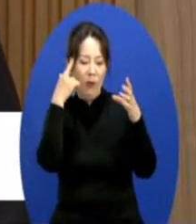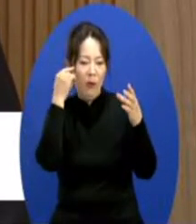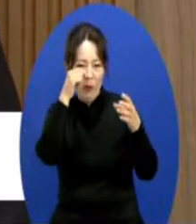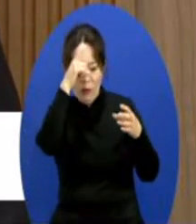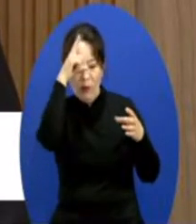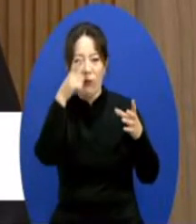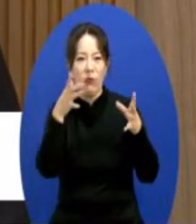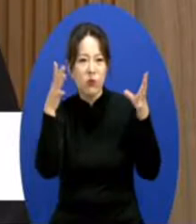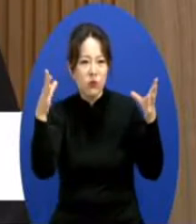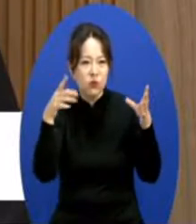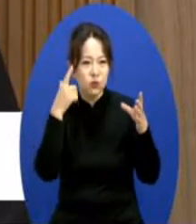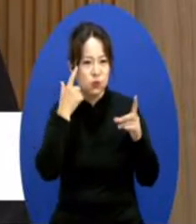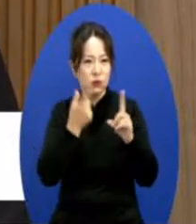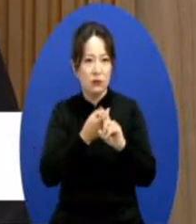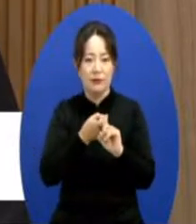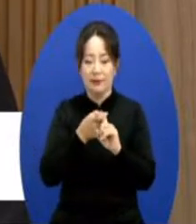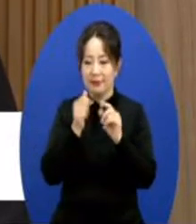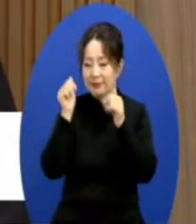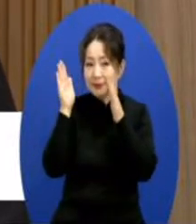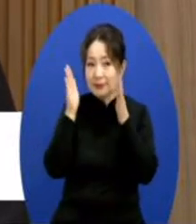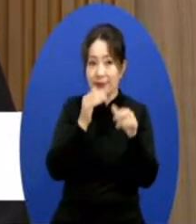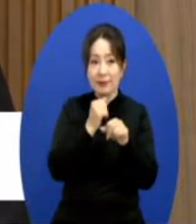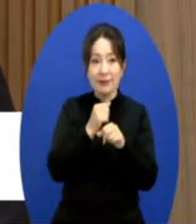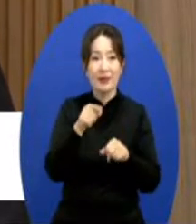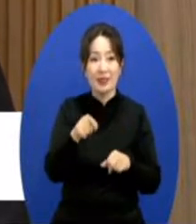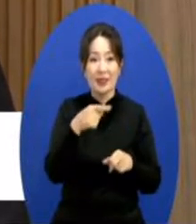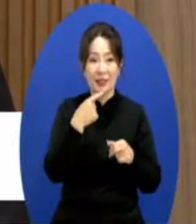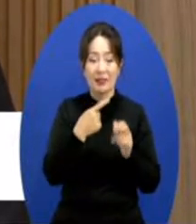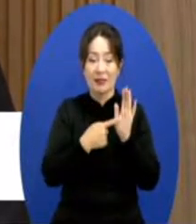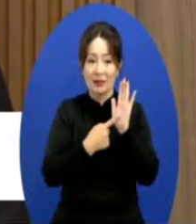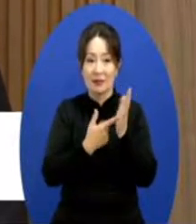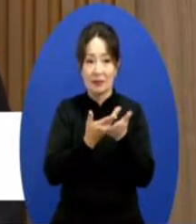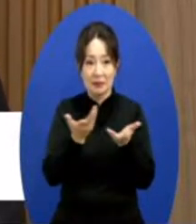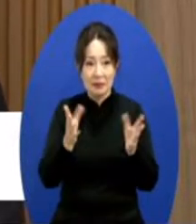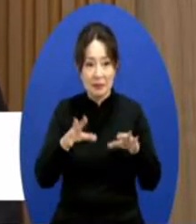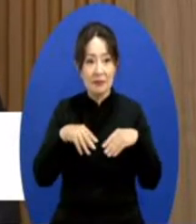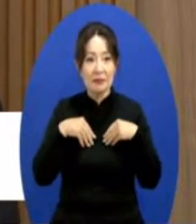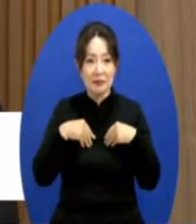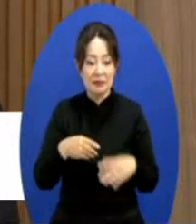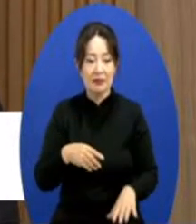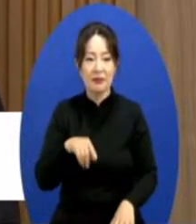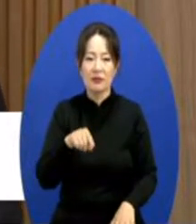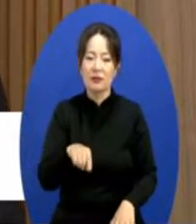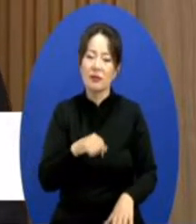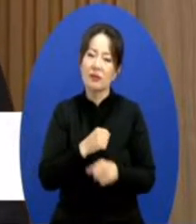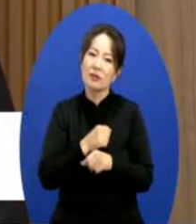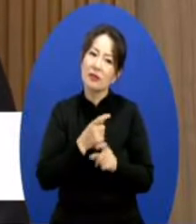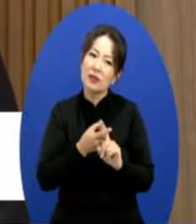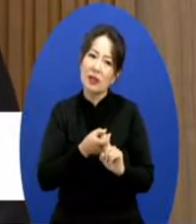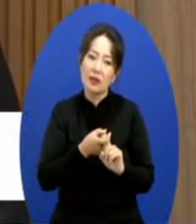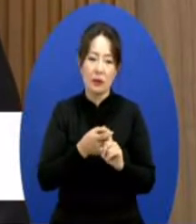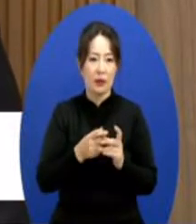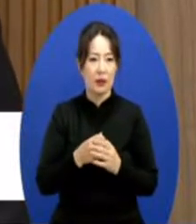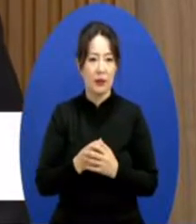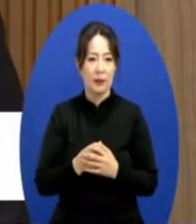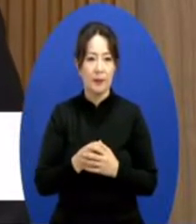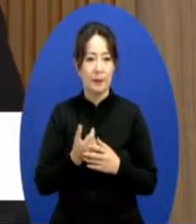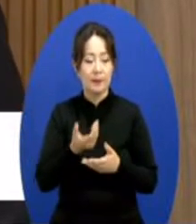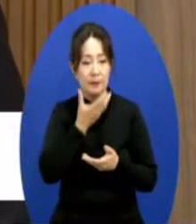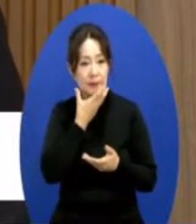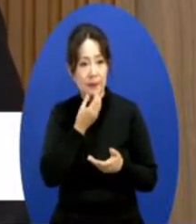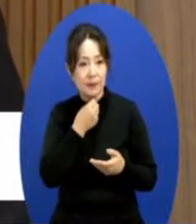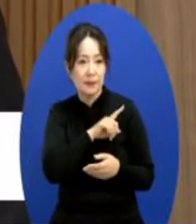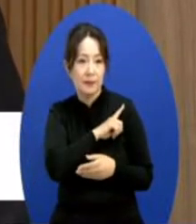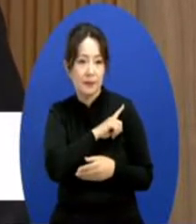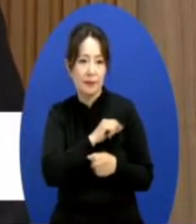одоо шинэ түвшинд гаргах чиглэлээр бол нэлээд бас анхаарч амжилт зааг бас таа бүхэн бүгдээрээ мэдэрч байгаа. Энэ ажлын хүрээнд бид бас энэ